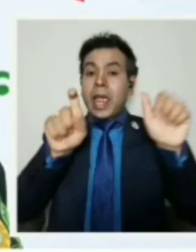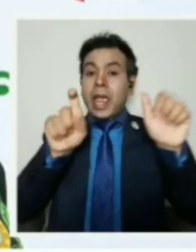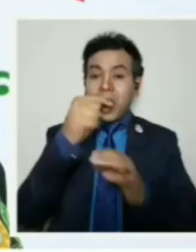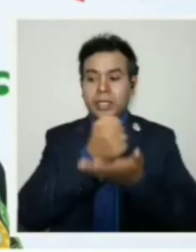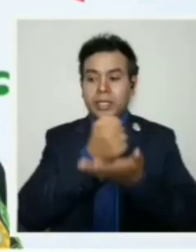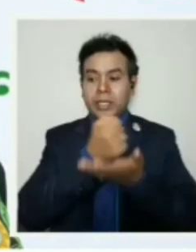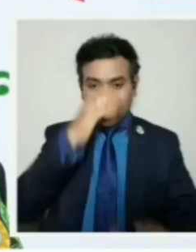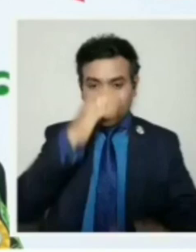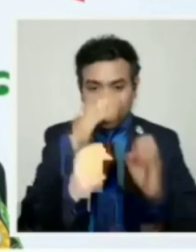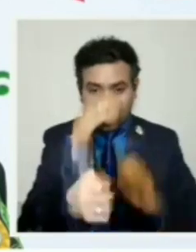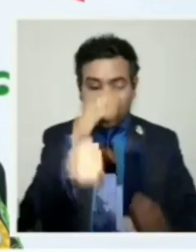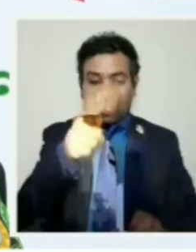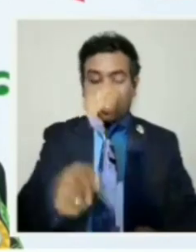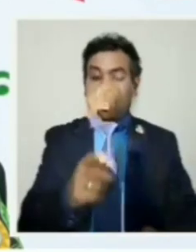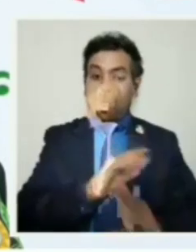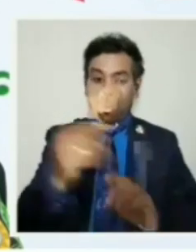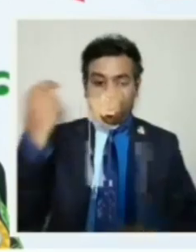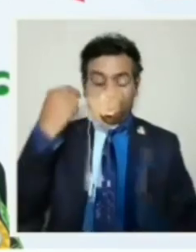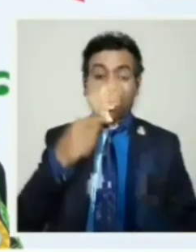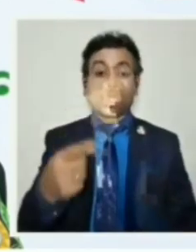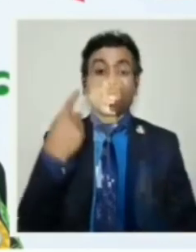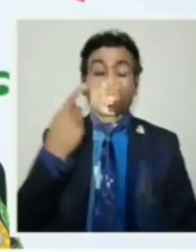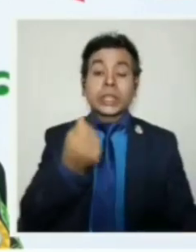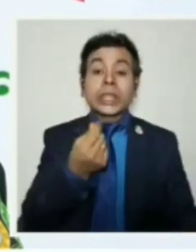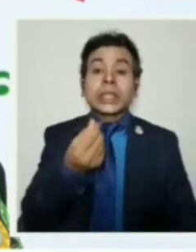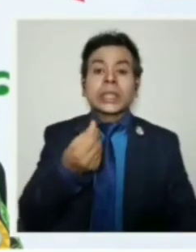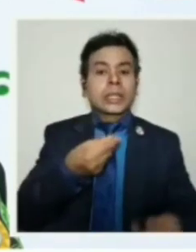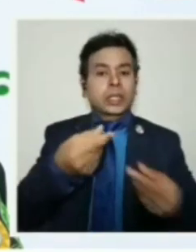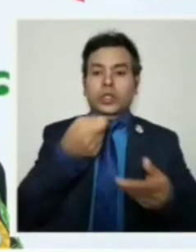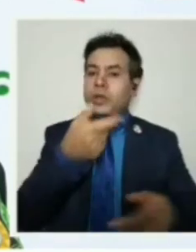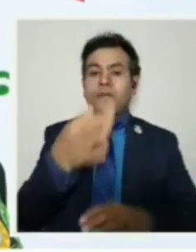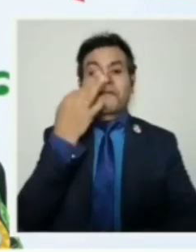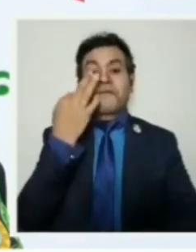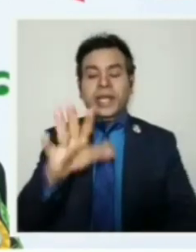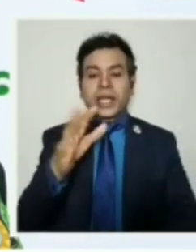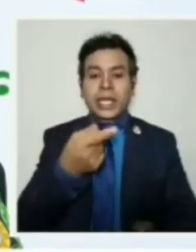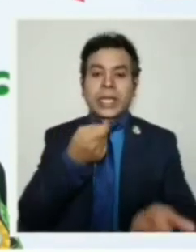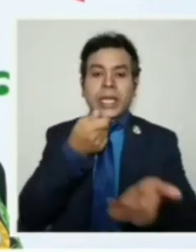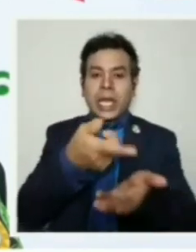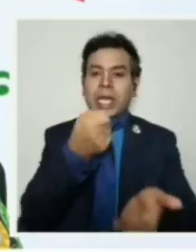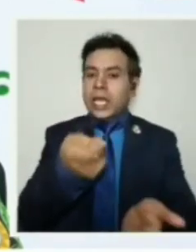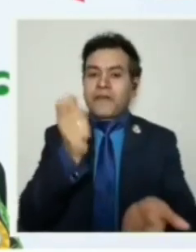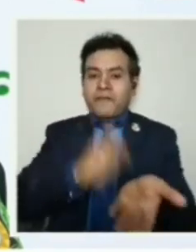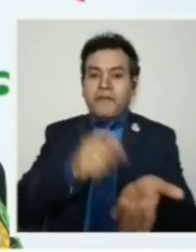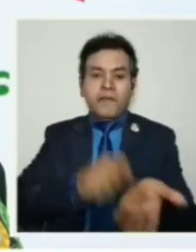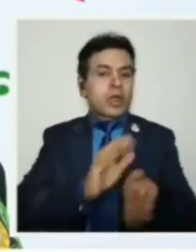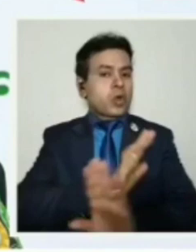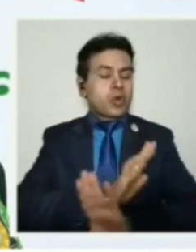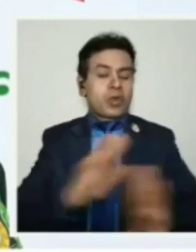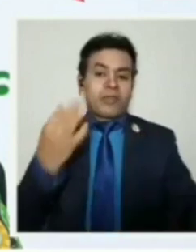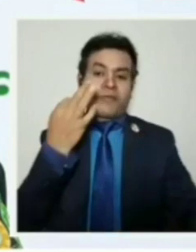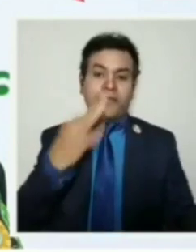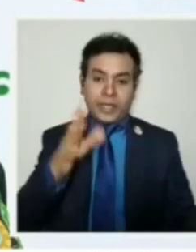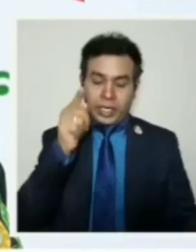এখন থেকে অনলাইন রেজিস্ট্রেশনের মাধ্যমে নিবন্ধনকৃত ব্যক্তিদের নিকট থেকে নমুনা সংগ্রহ করা হবে। রেজিস্ট্রেশনের